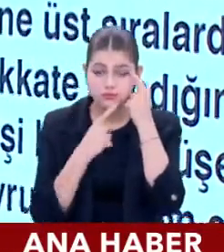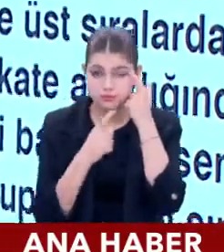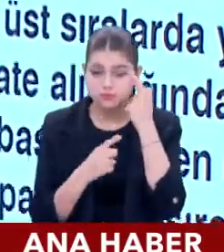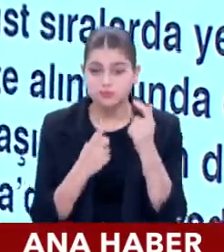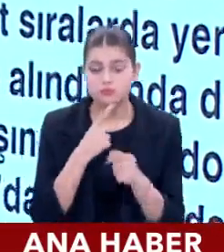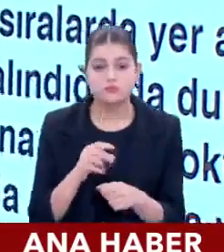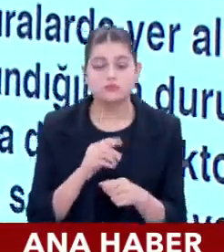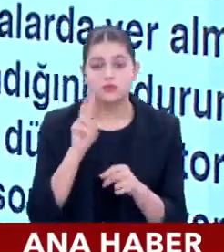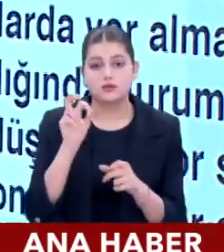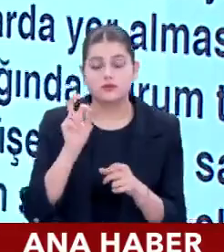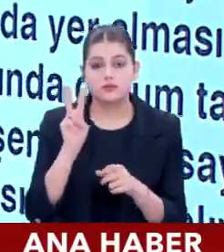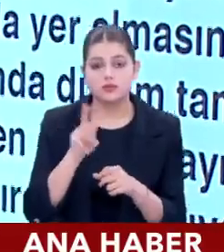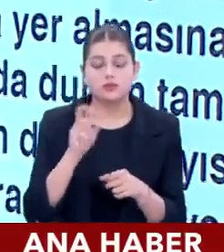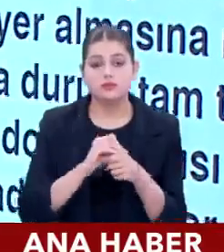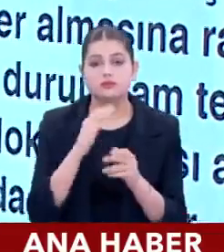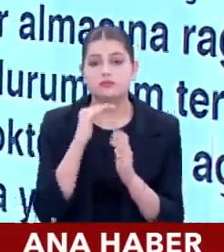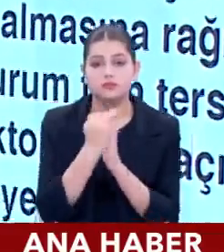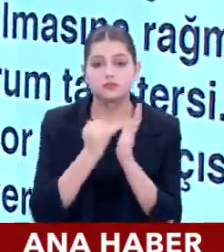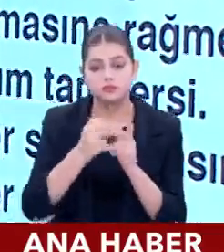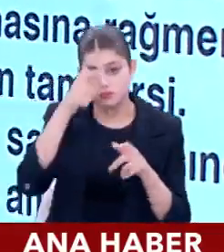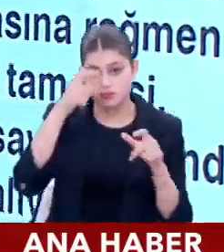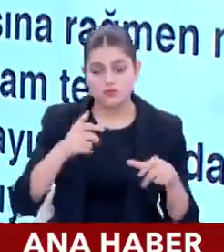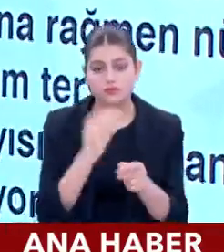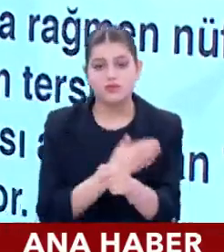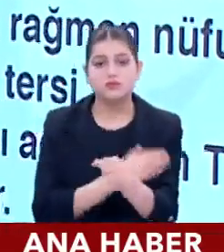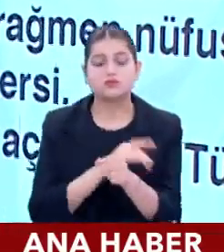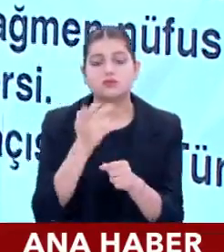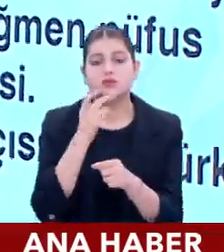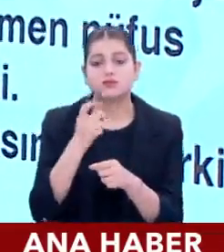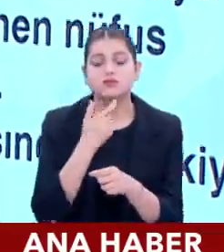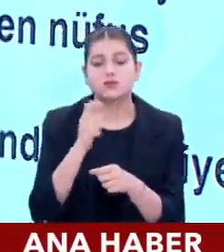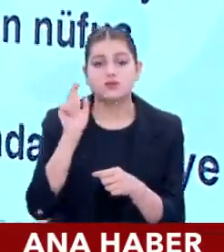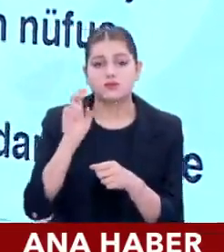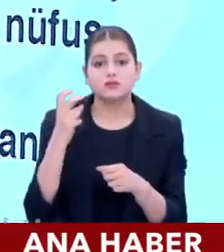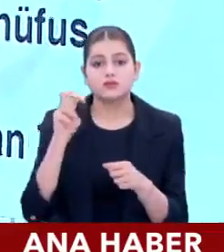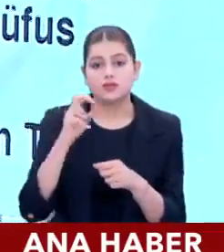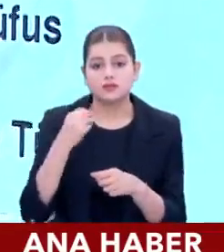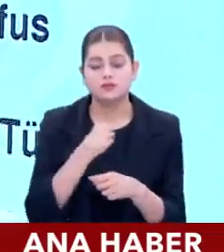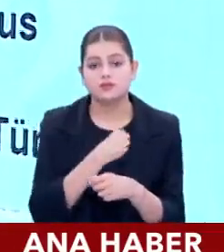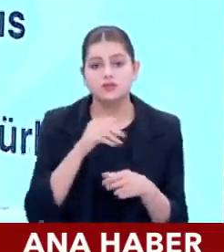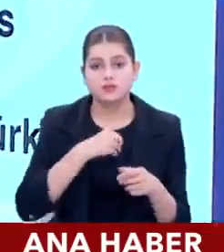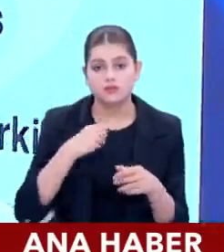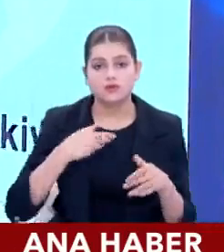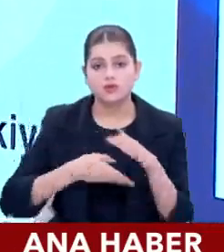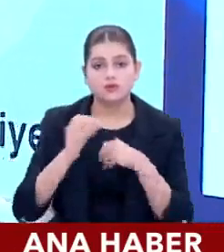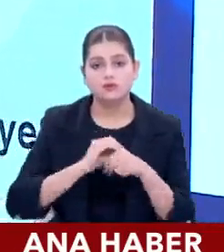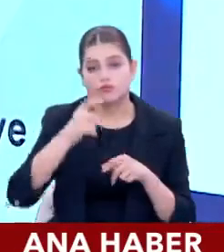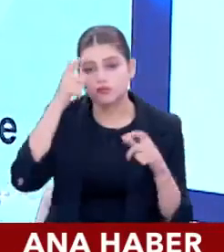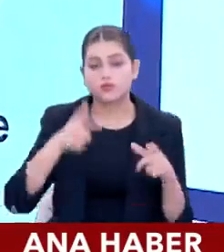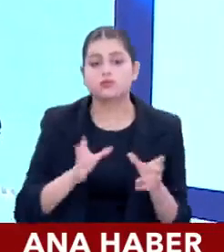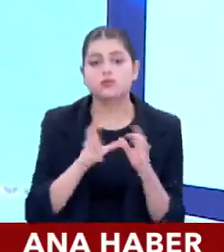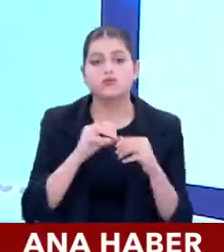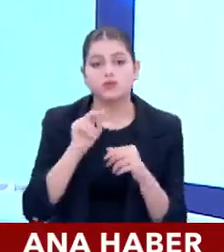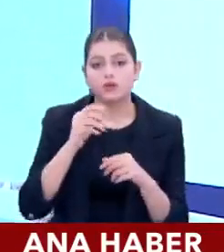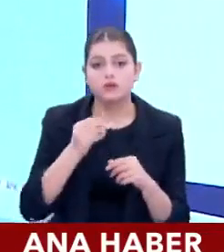anda 2020 yılı verilerine göre Türk vatandaşları senede ortalama 8 defa muayene olmak için doktora gidiyor ülkedeki